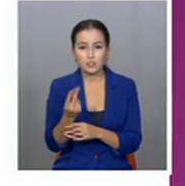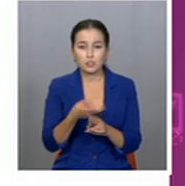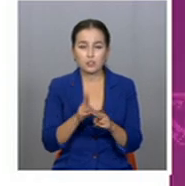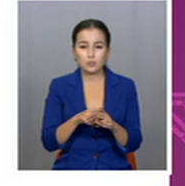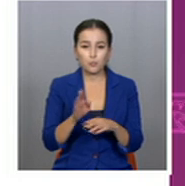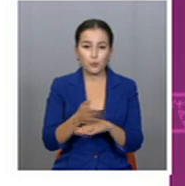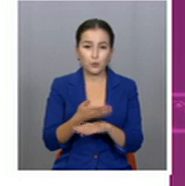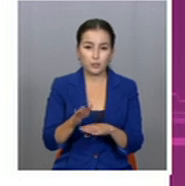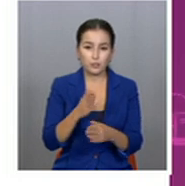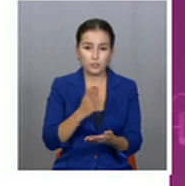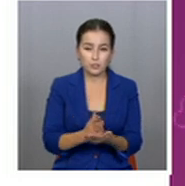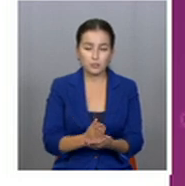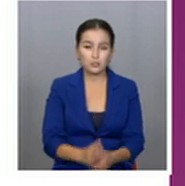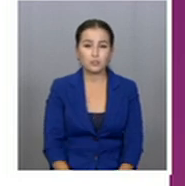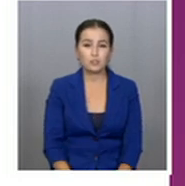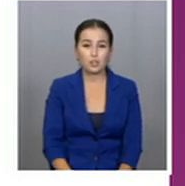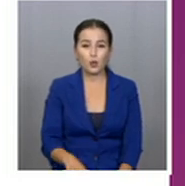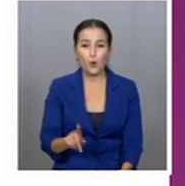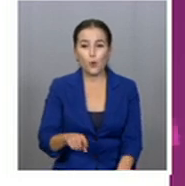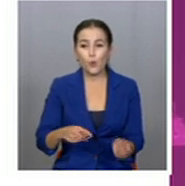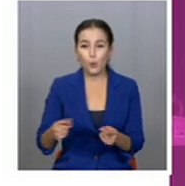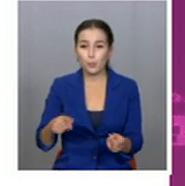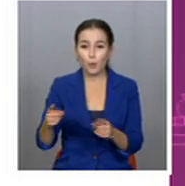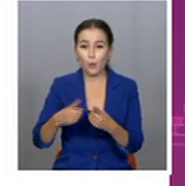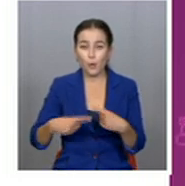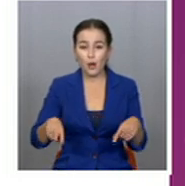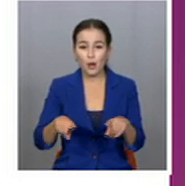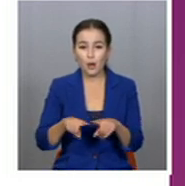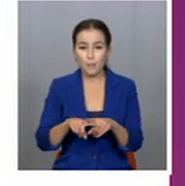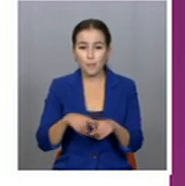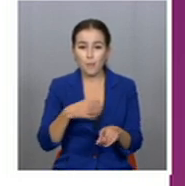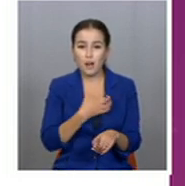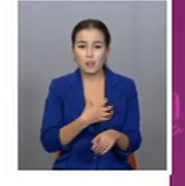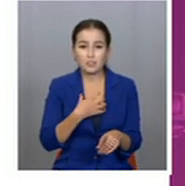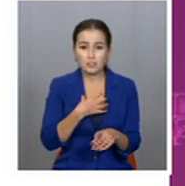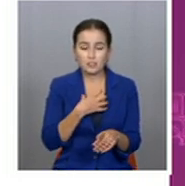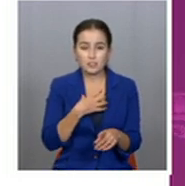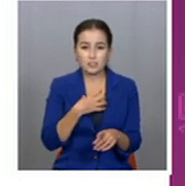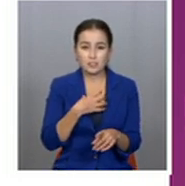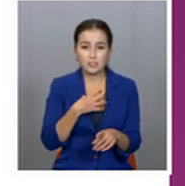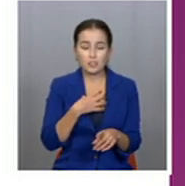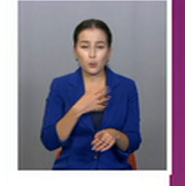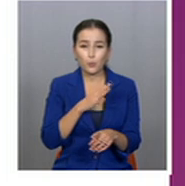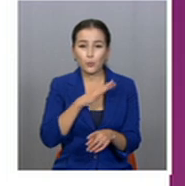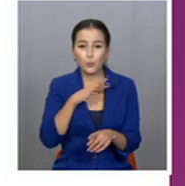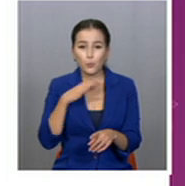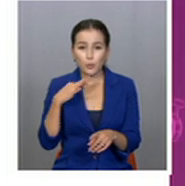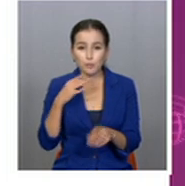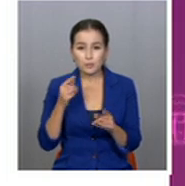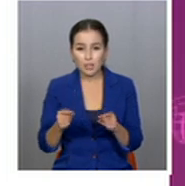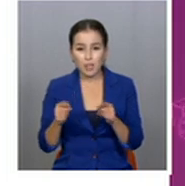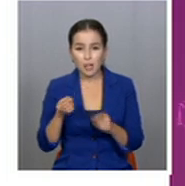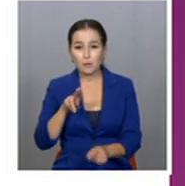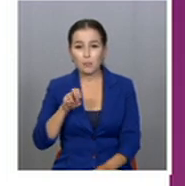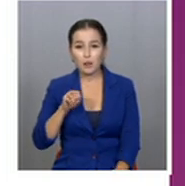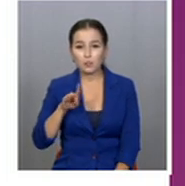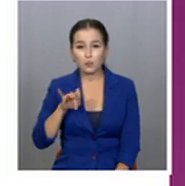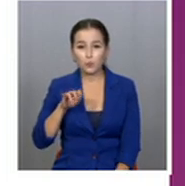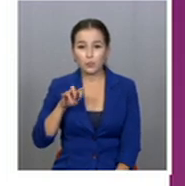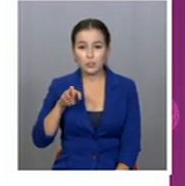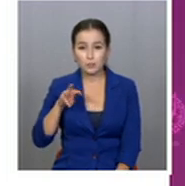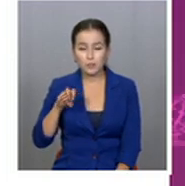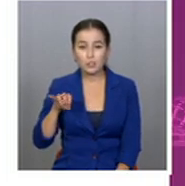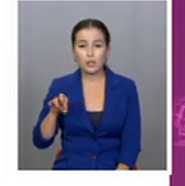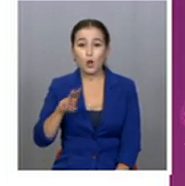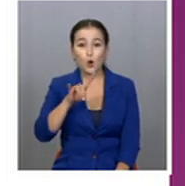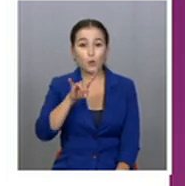бөлінеді. Көшпелі қоғамның аса маңызды белгісі көп сатылы патронимиялық ру